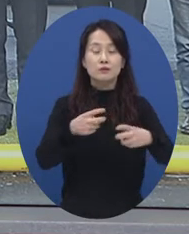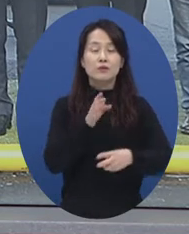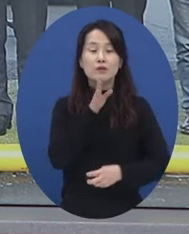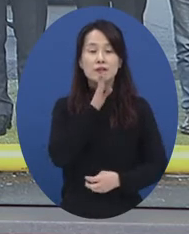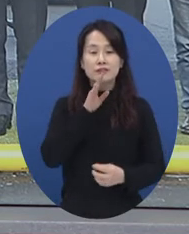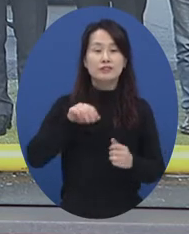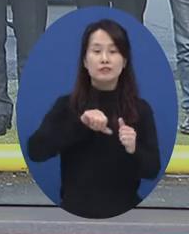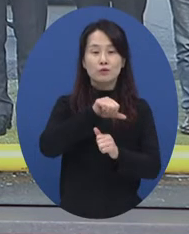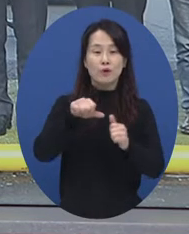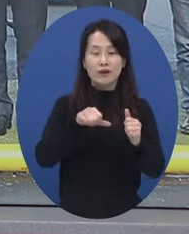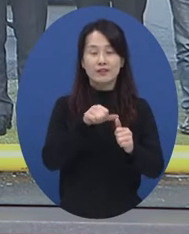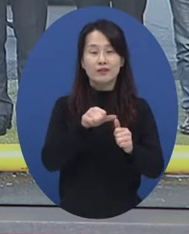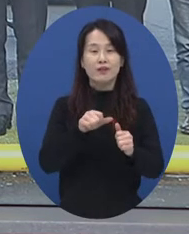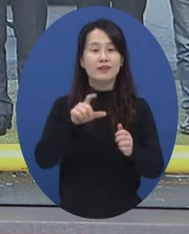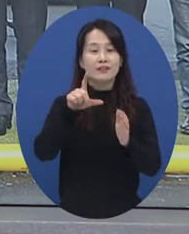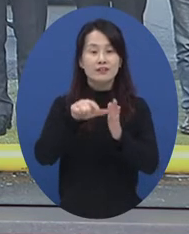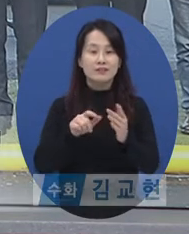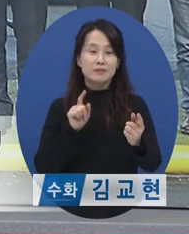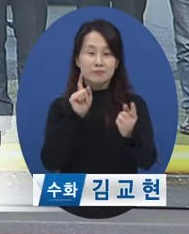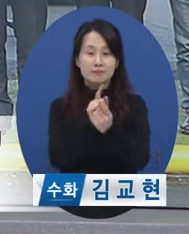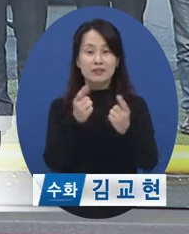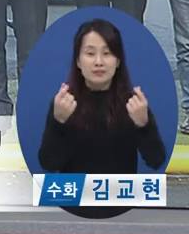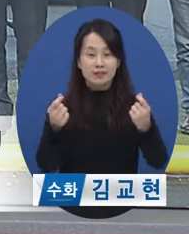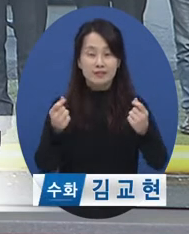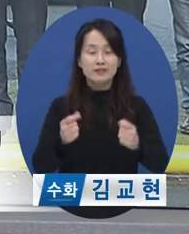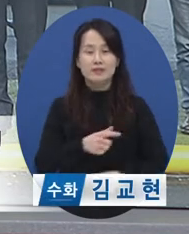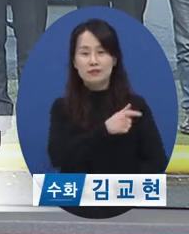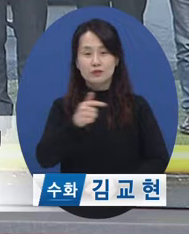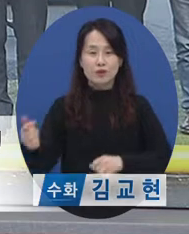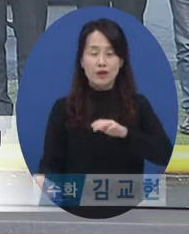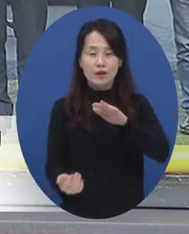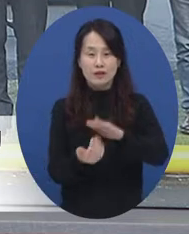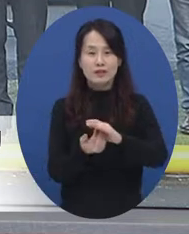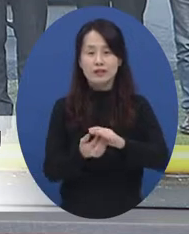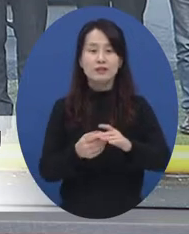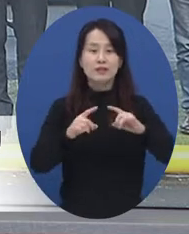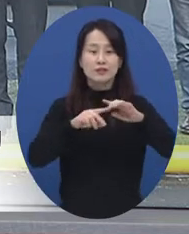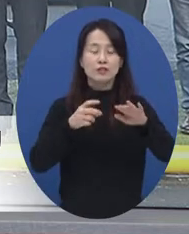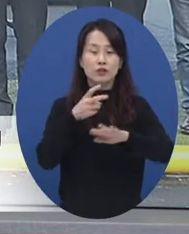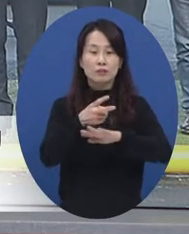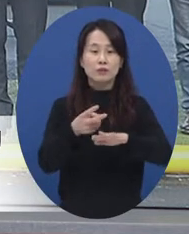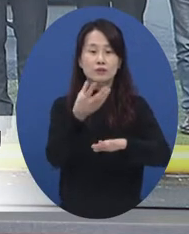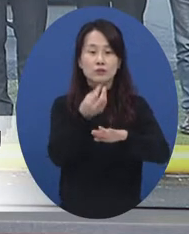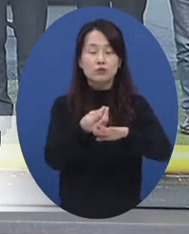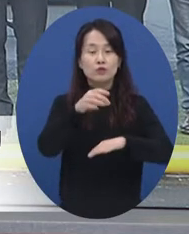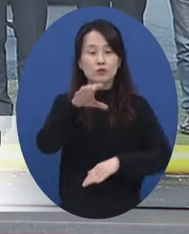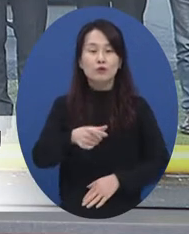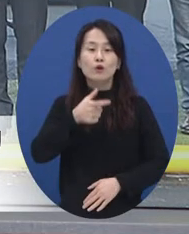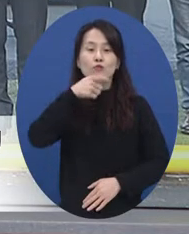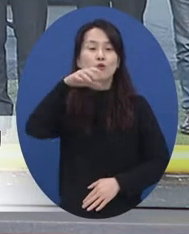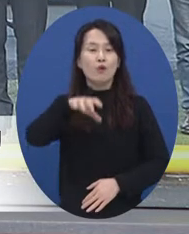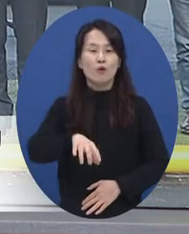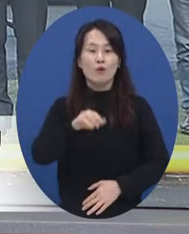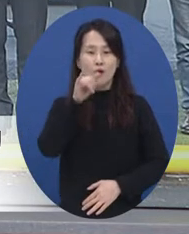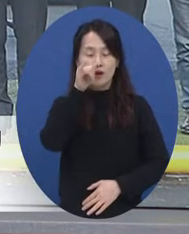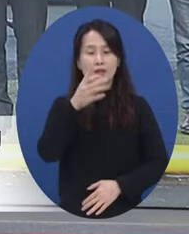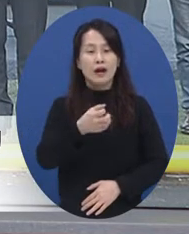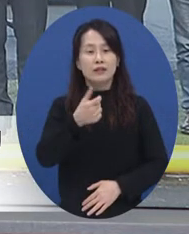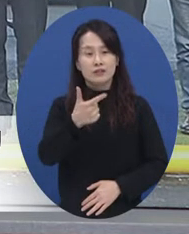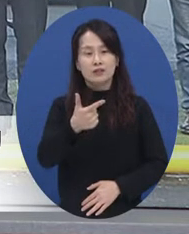이제 대중교통도 친환경 시대를 맞이하나 봅니다. 국내 최대 크기의 전기버스 충전소가 경기도 수원에 문을